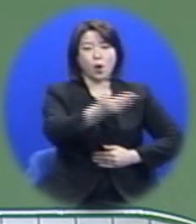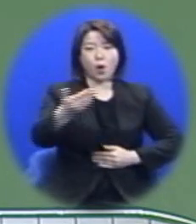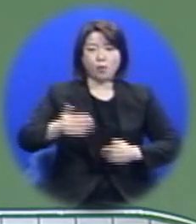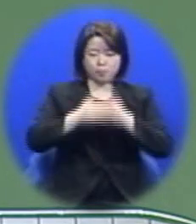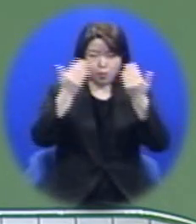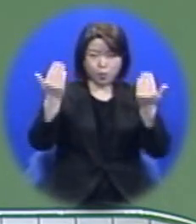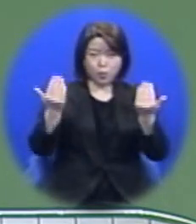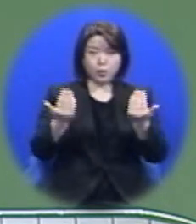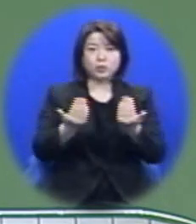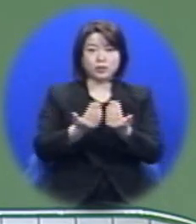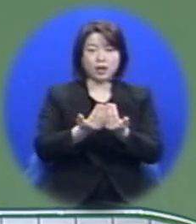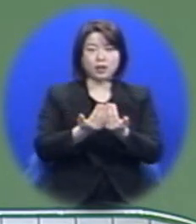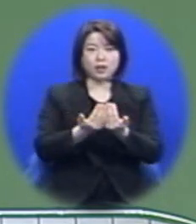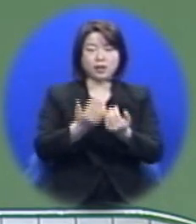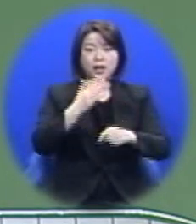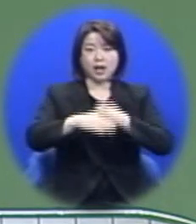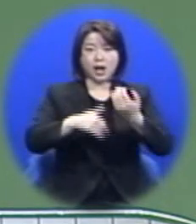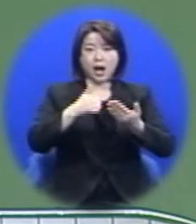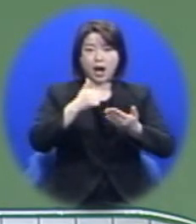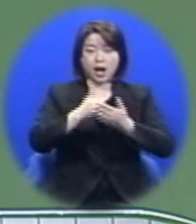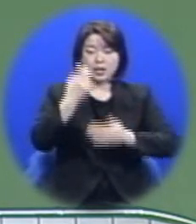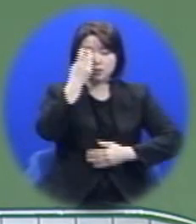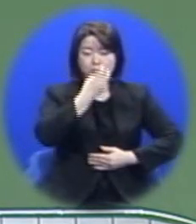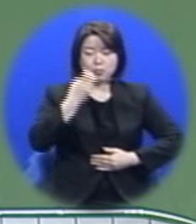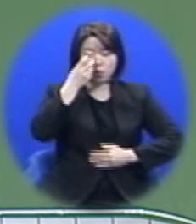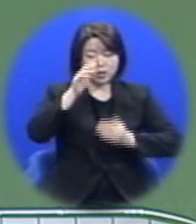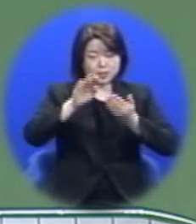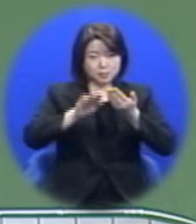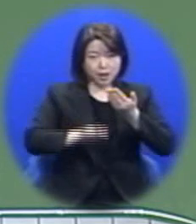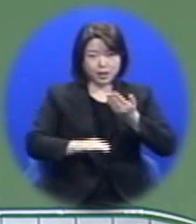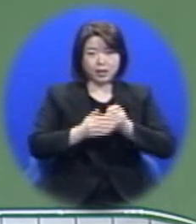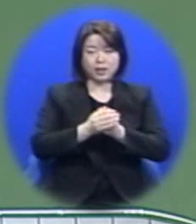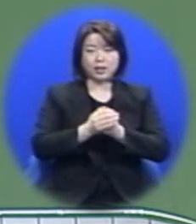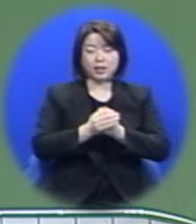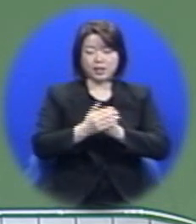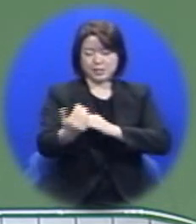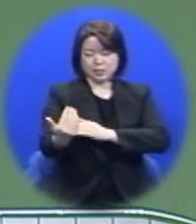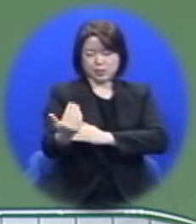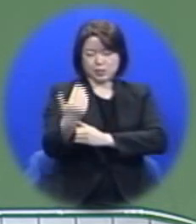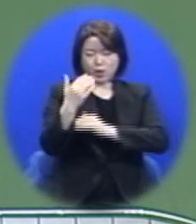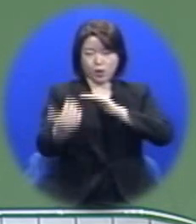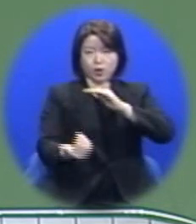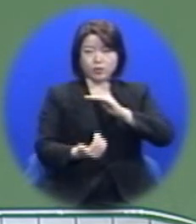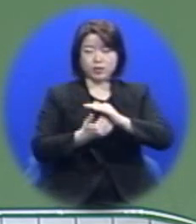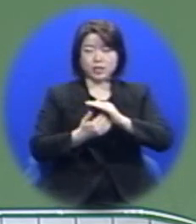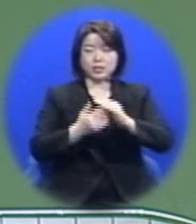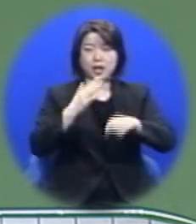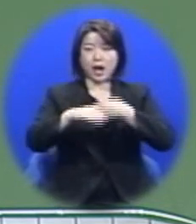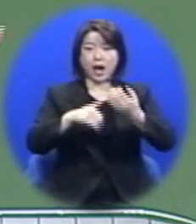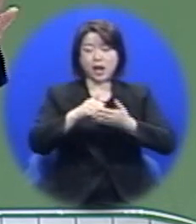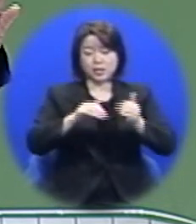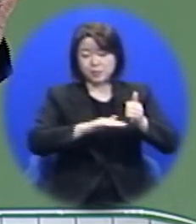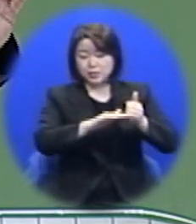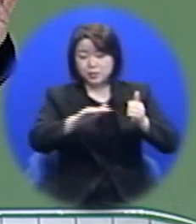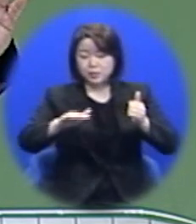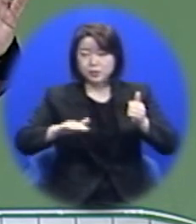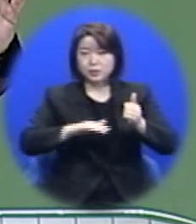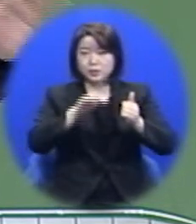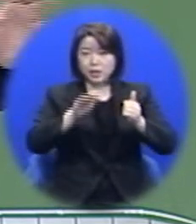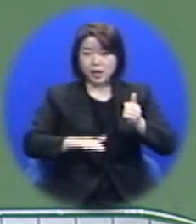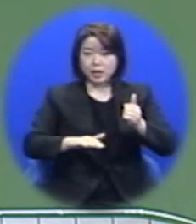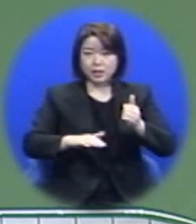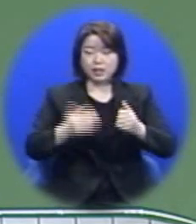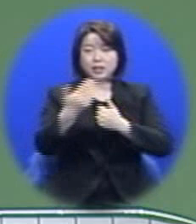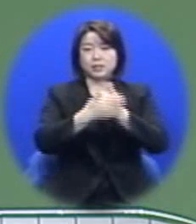다 하나님의 보호하심 아래, 전능하신 하나님의 그늘 안에 머무는 은혜를 다 받게